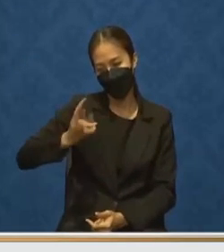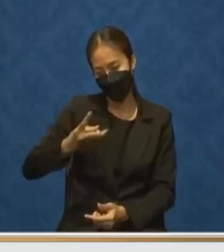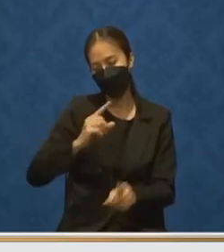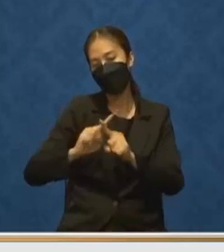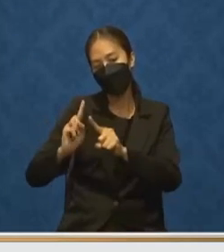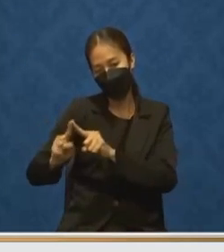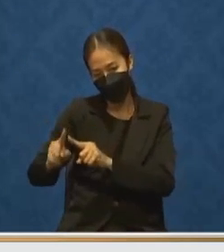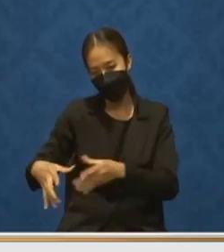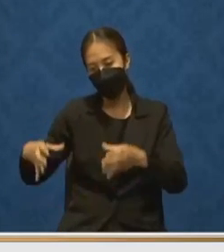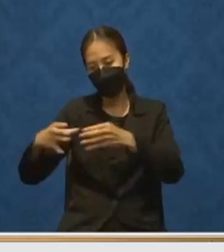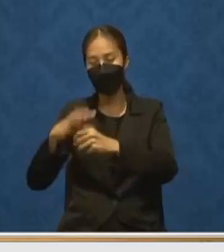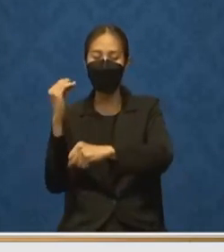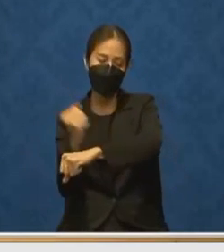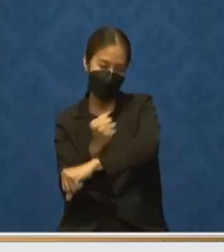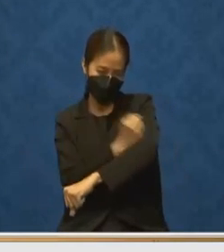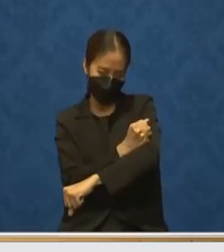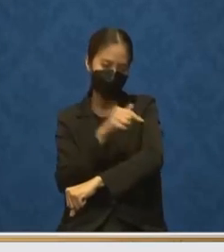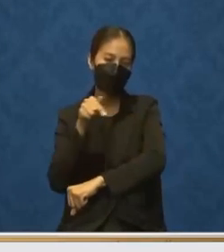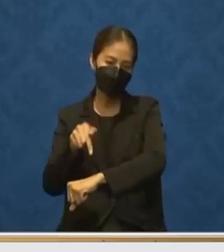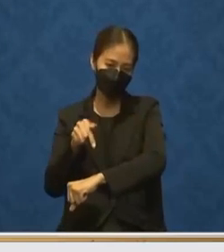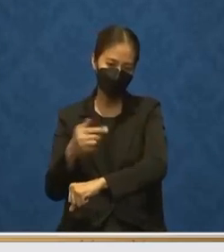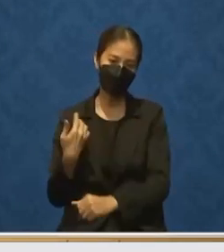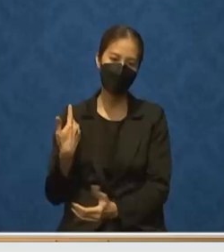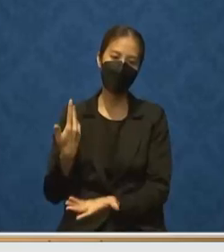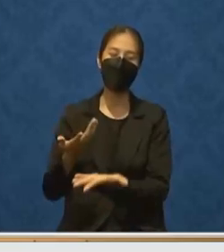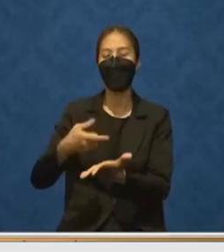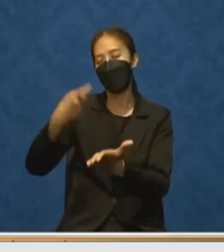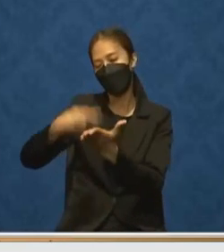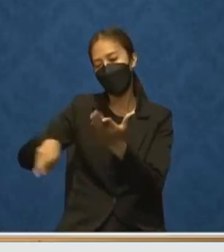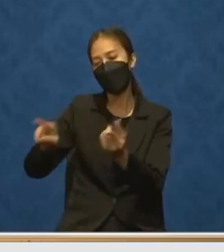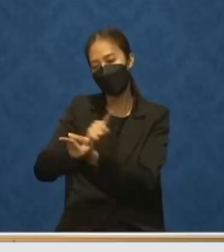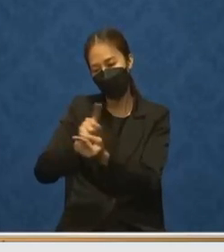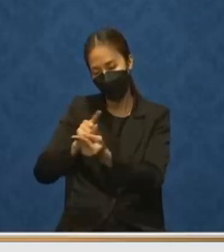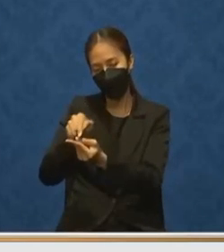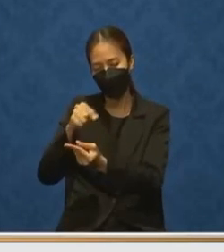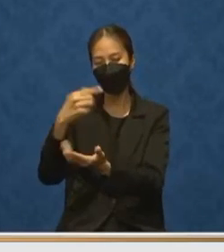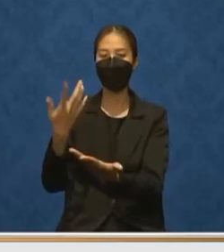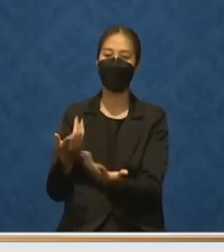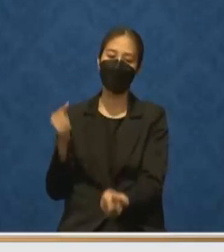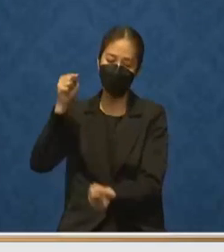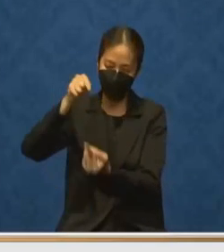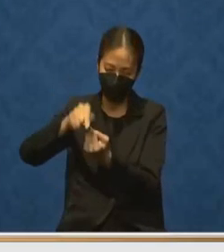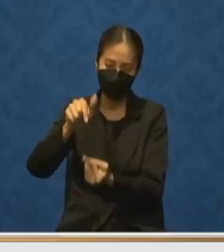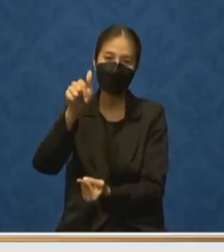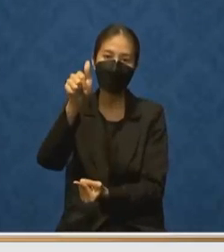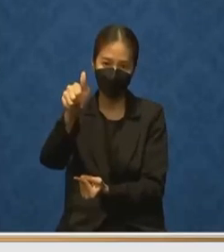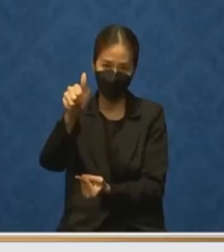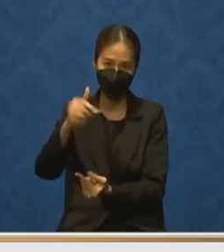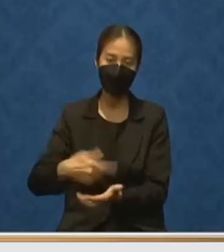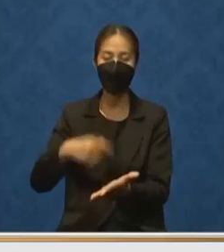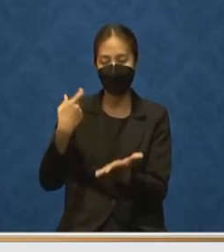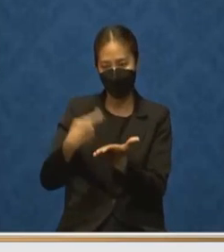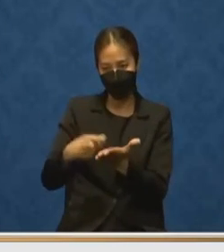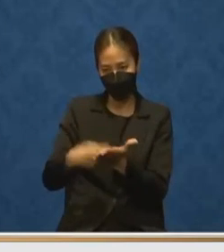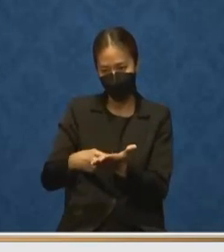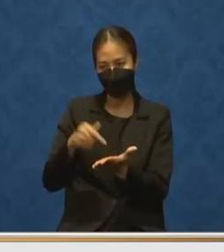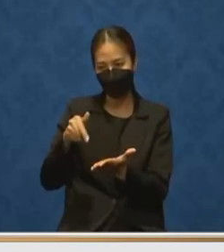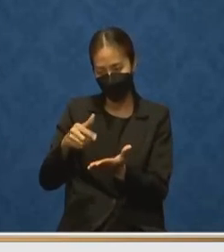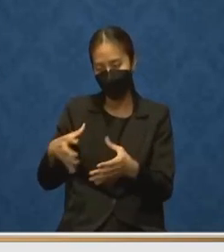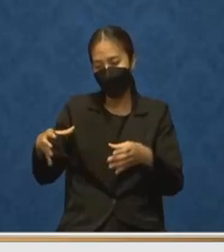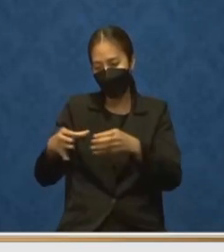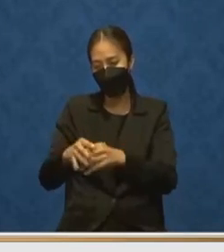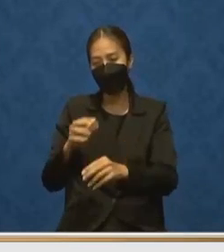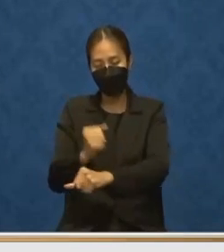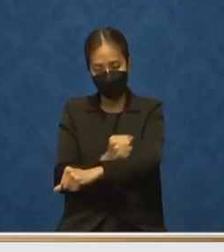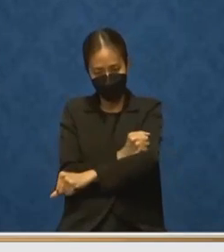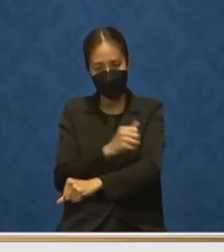แรงงานในระบบและนอกระบบให้สามารถเข้าถึงระบบประกันสังคมอย่างทั่วถึงและเป็นธรรมครอบคลุมผู้ประกันตนสำหรับแรงงานในระบบและนอกระบบเป้